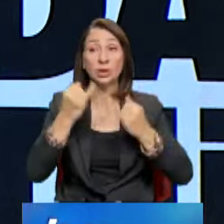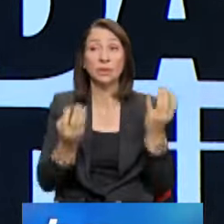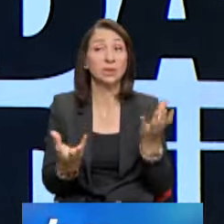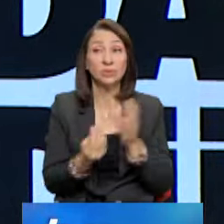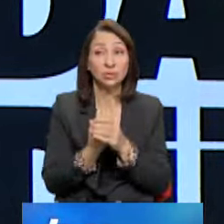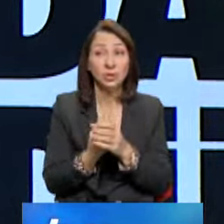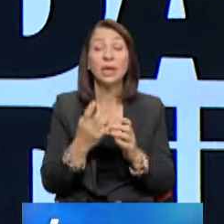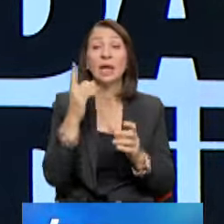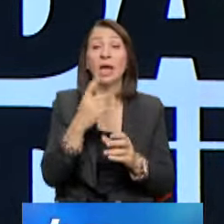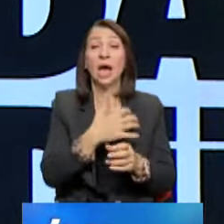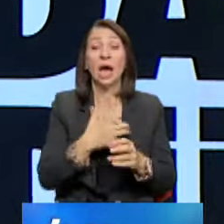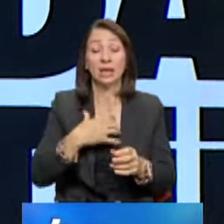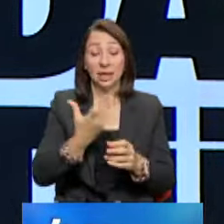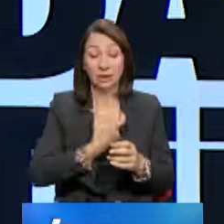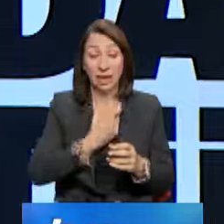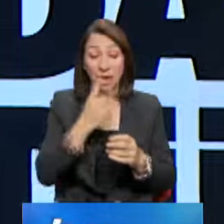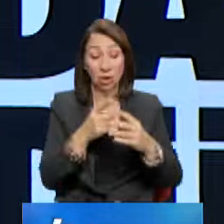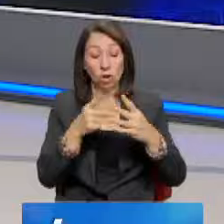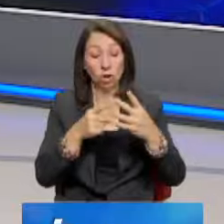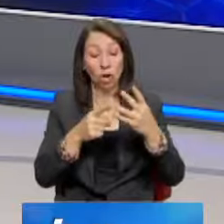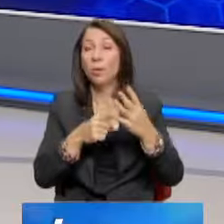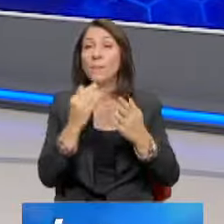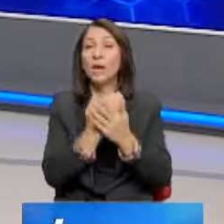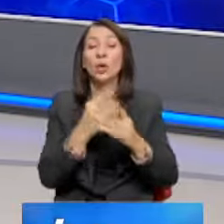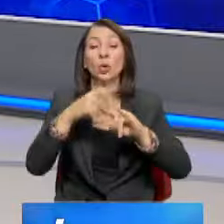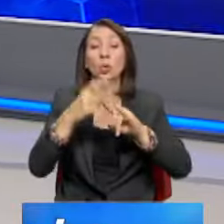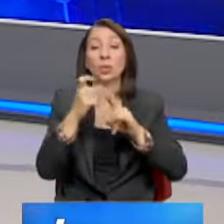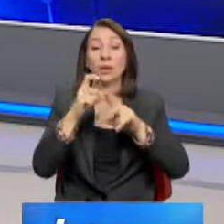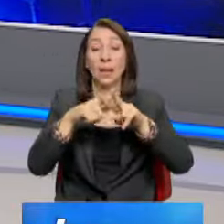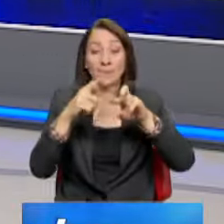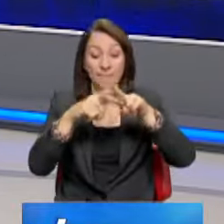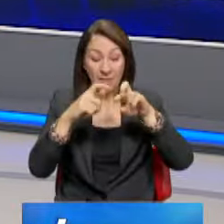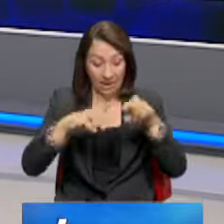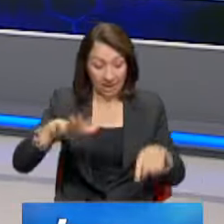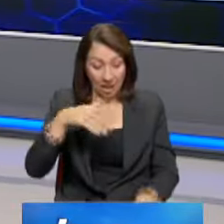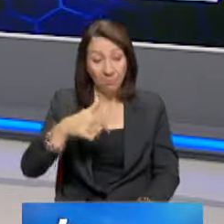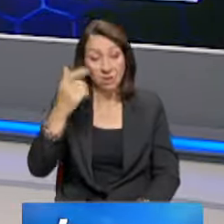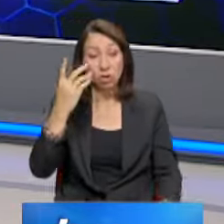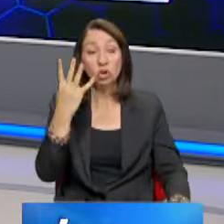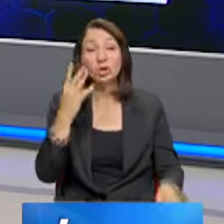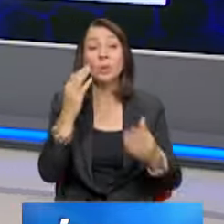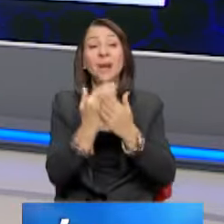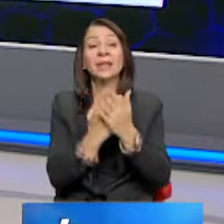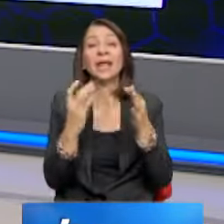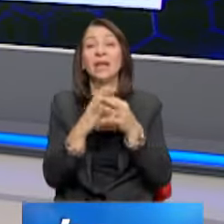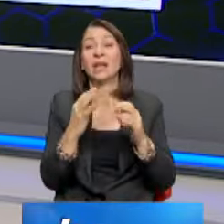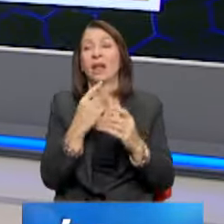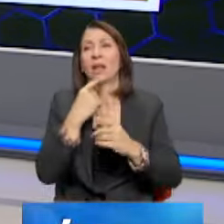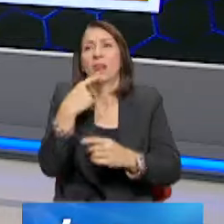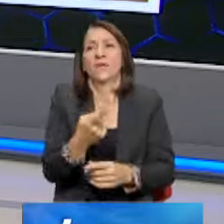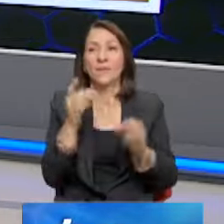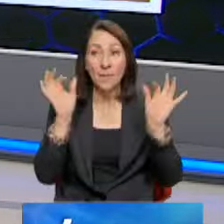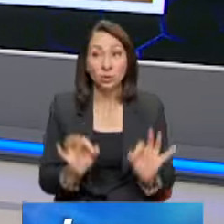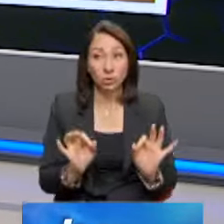çıktı? İlk olarak anayasanın ilk 4 maddesi tartışması Hüdapar Genel Başkanı'nın 4. maddeyle ilgili çıkışıyla